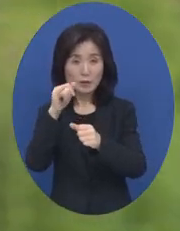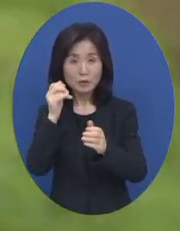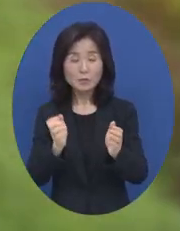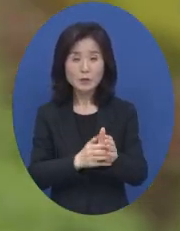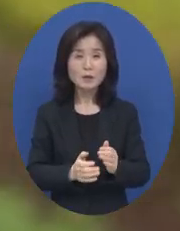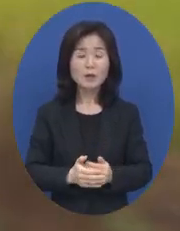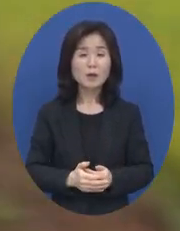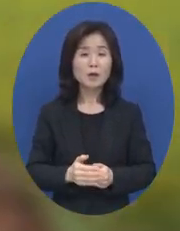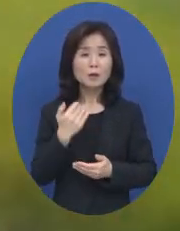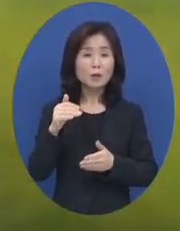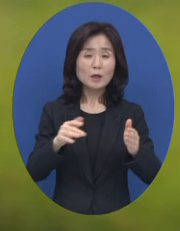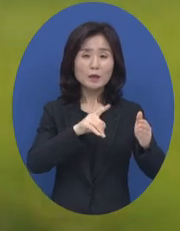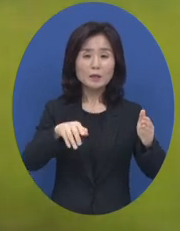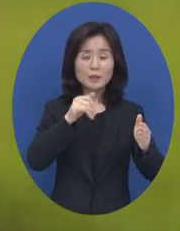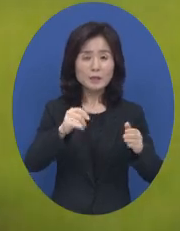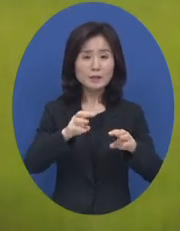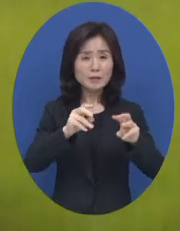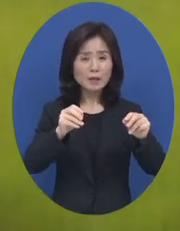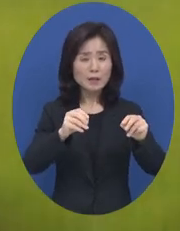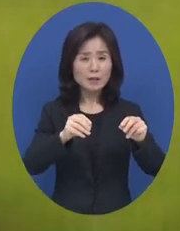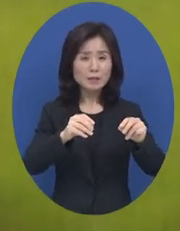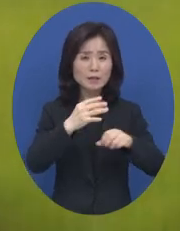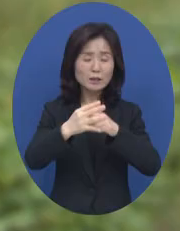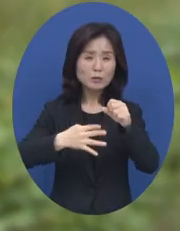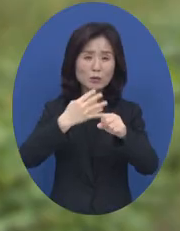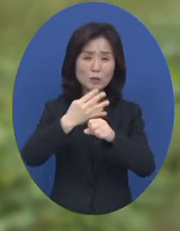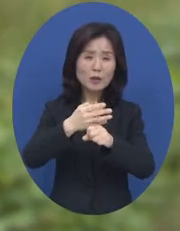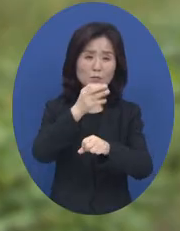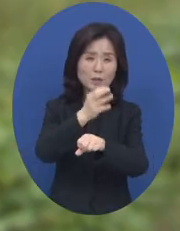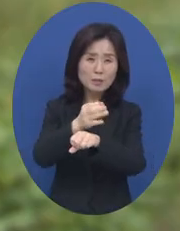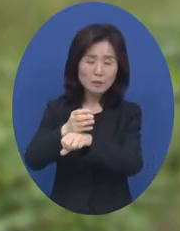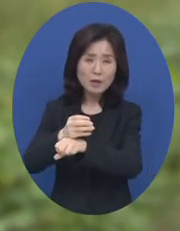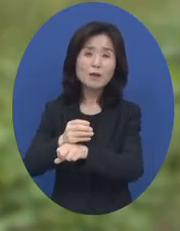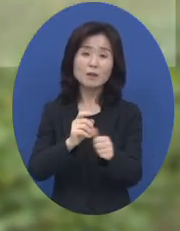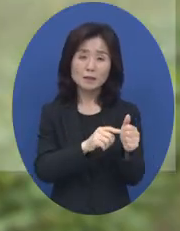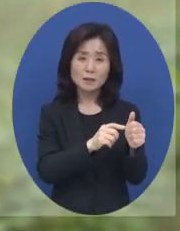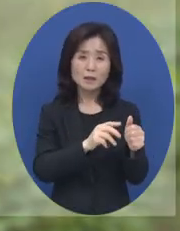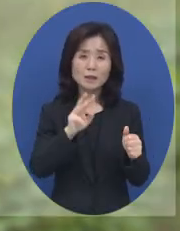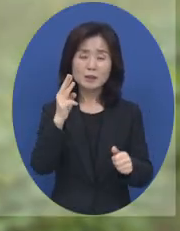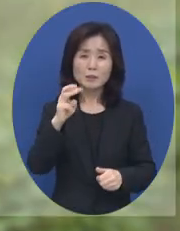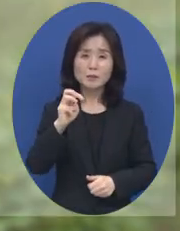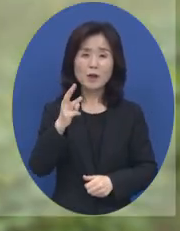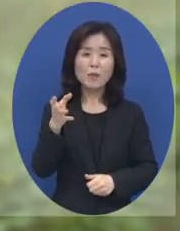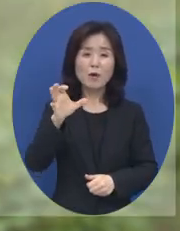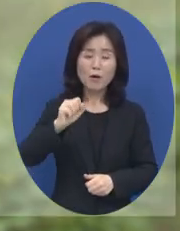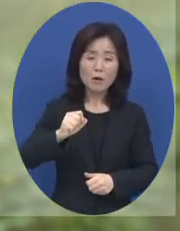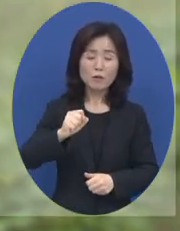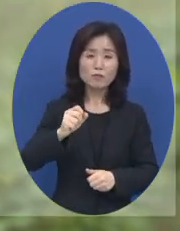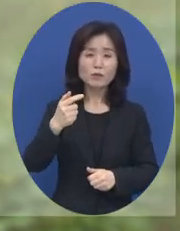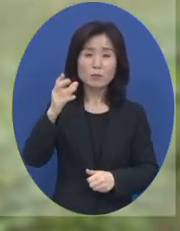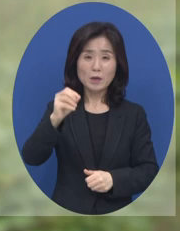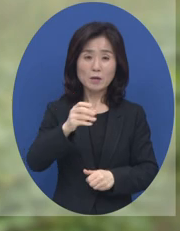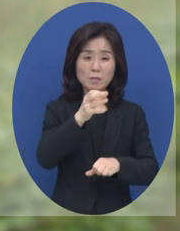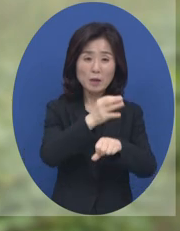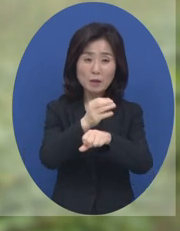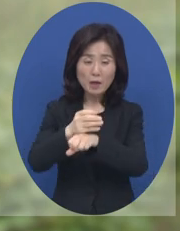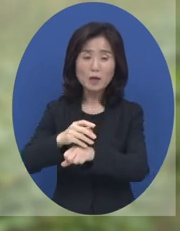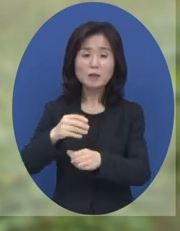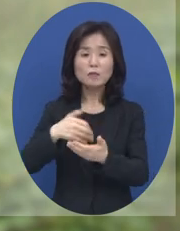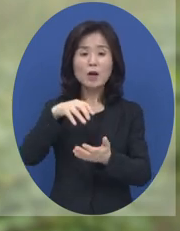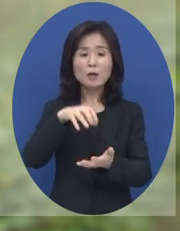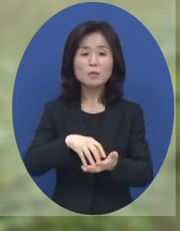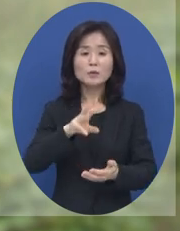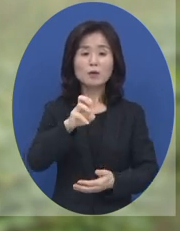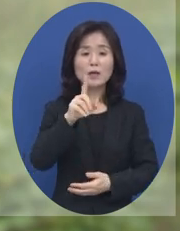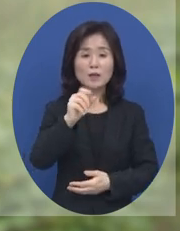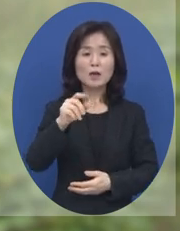도내 한 개발 지구 인근에 농지를 4년 동안 사들인 ac3 13억 6천만 원의 매수한 필지는 모두 사랑한게 로 만들고 미터